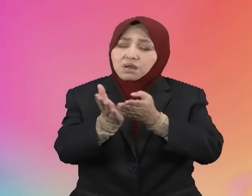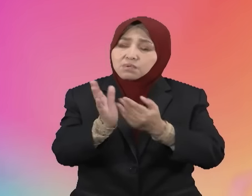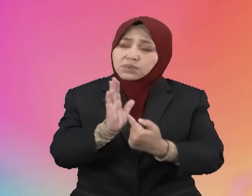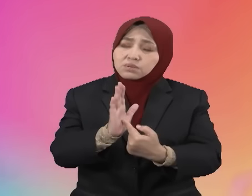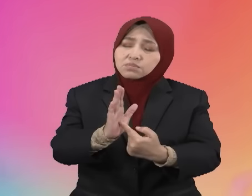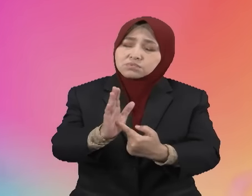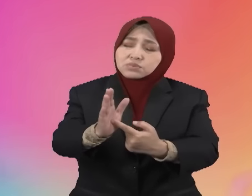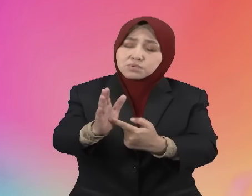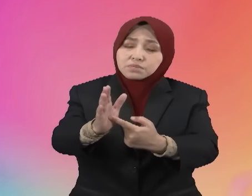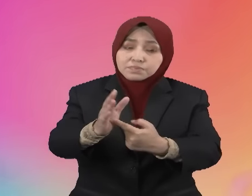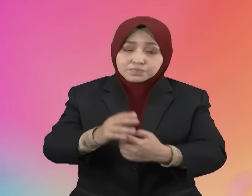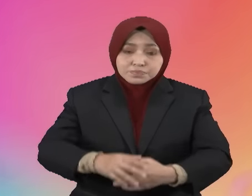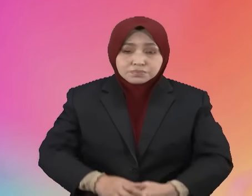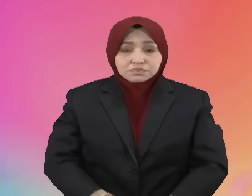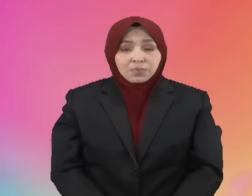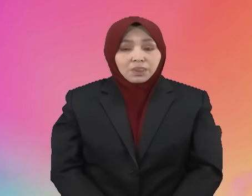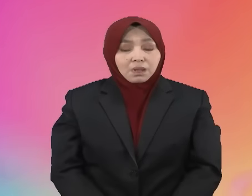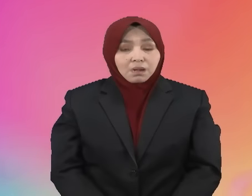أجمعين